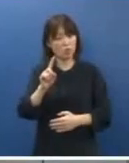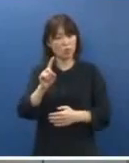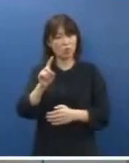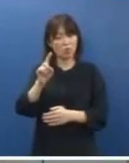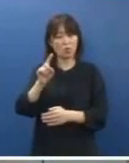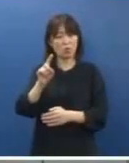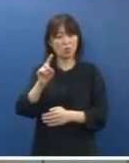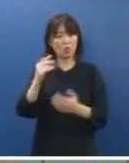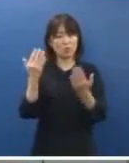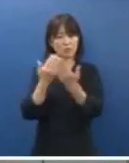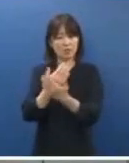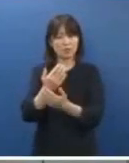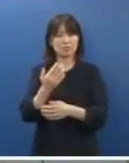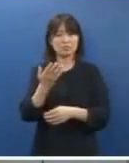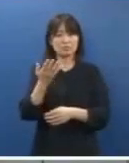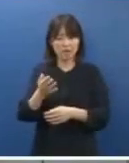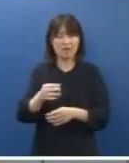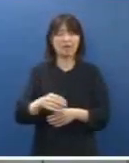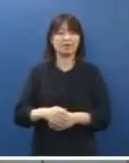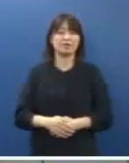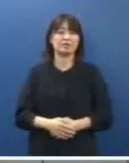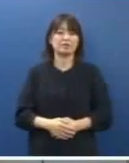か、というのが注目を今